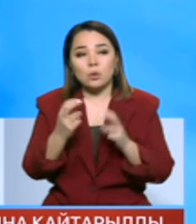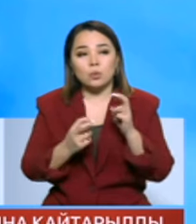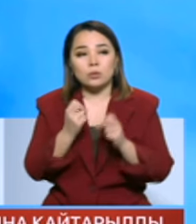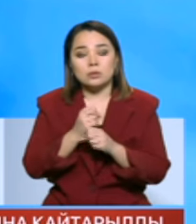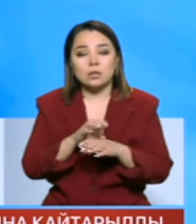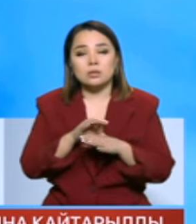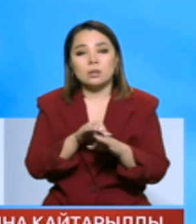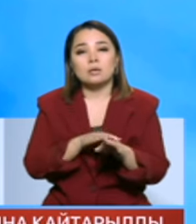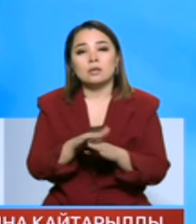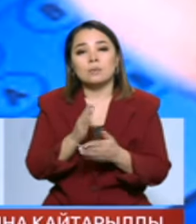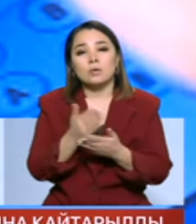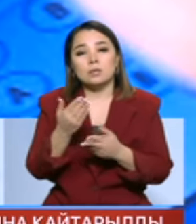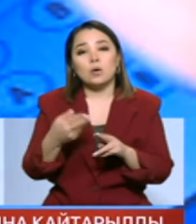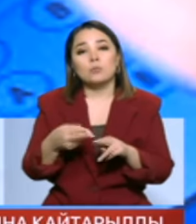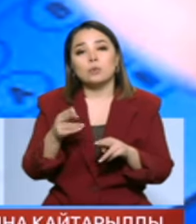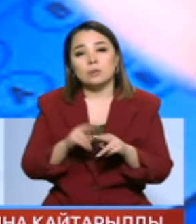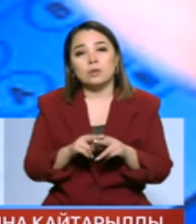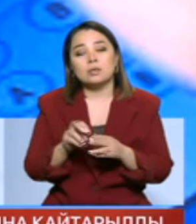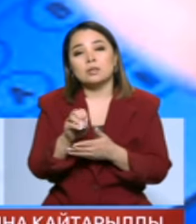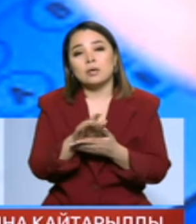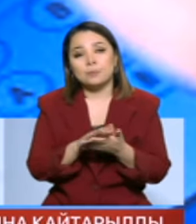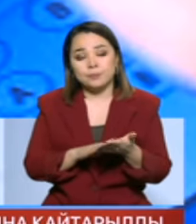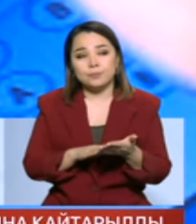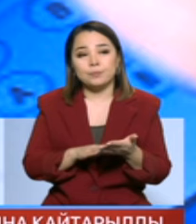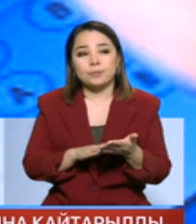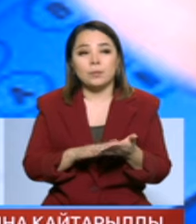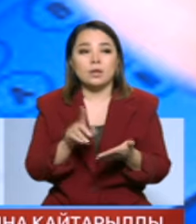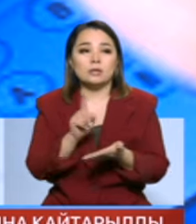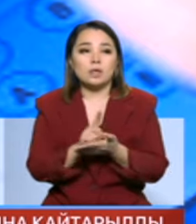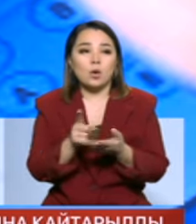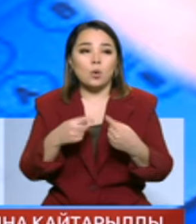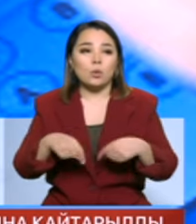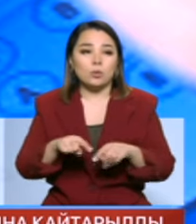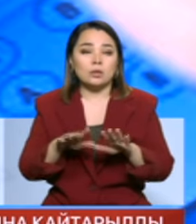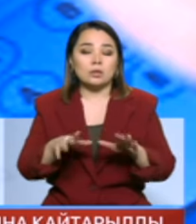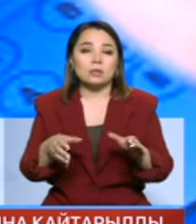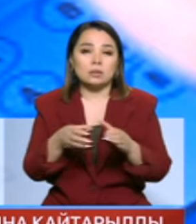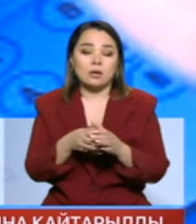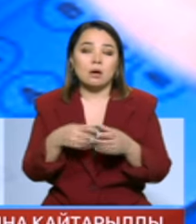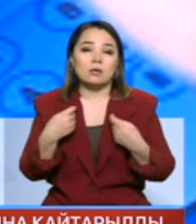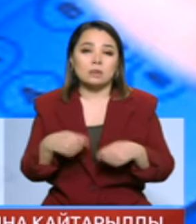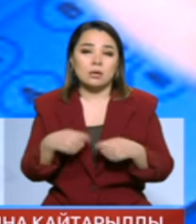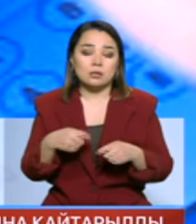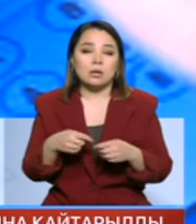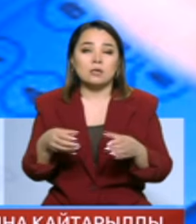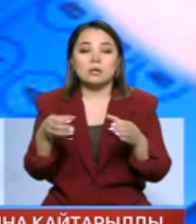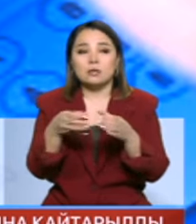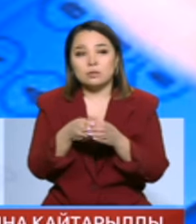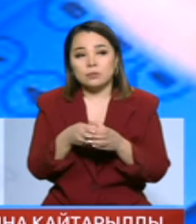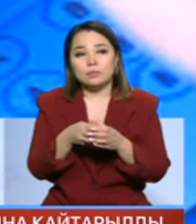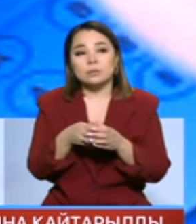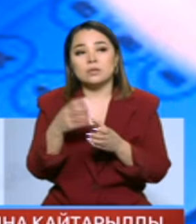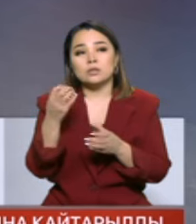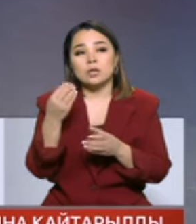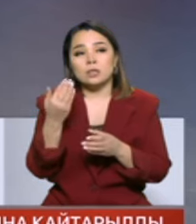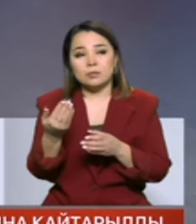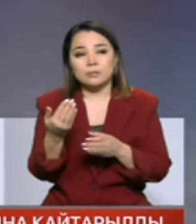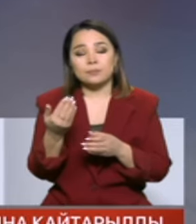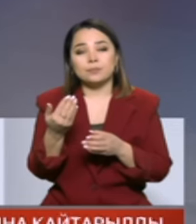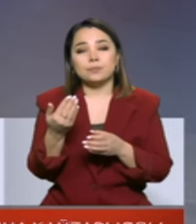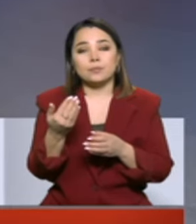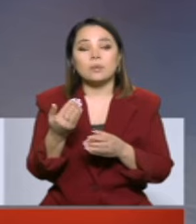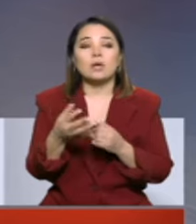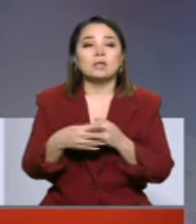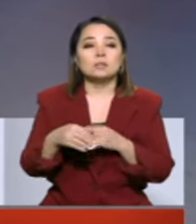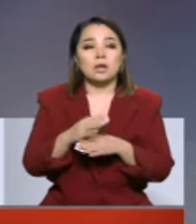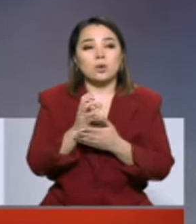өндірілген. Бұдан әрі салық органдары нарық конъюнктурасы және жағы